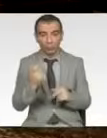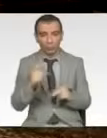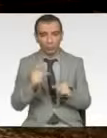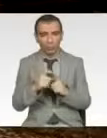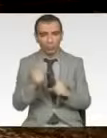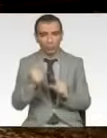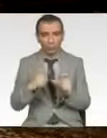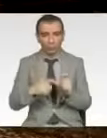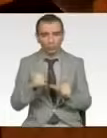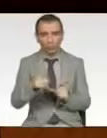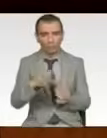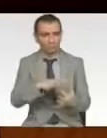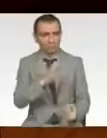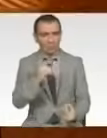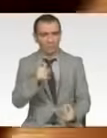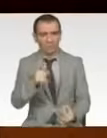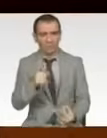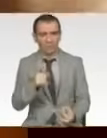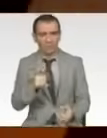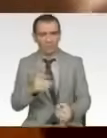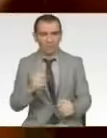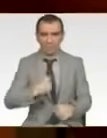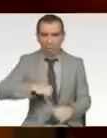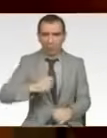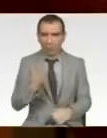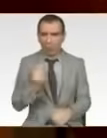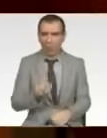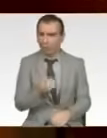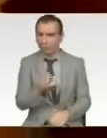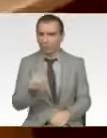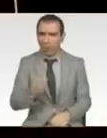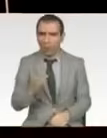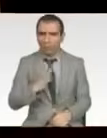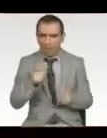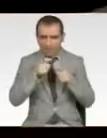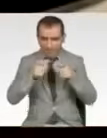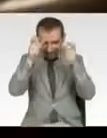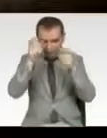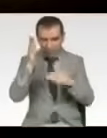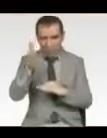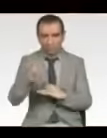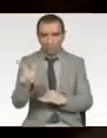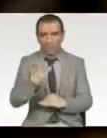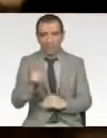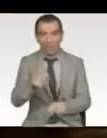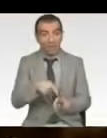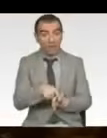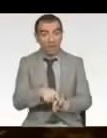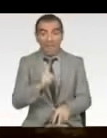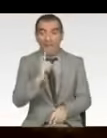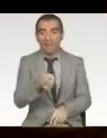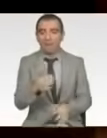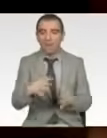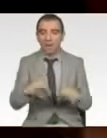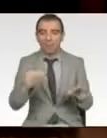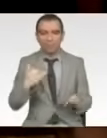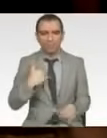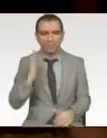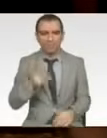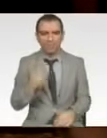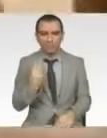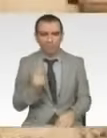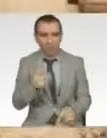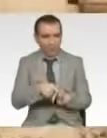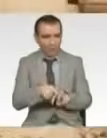Mekke'ye. Halifeye ihanet eden pek çok kişi var. Haberin Mekke'ye götürülmesi lazım. En iyi atım emrine hazır. Burada benden daha iyi bir ulak